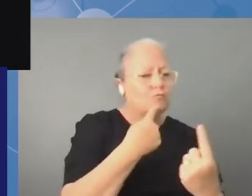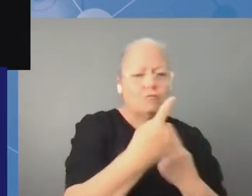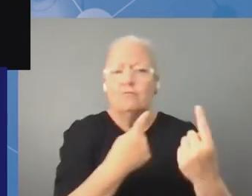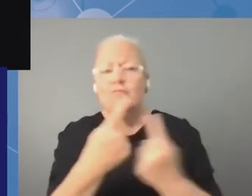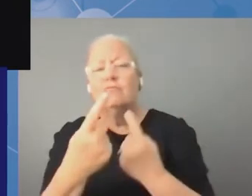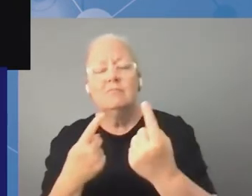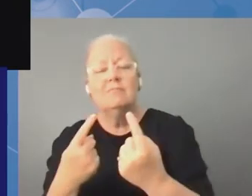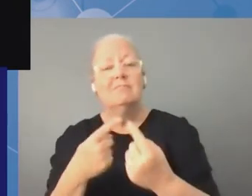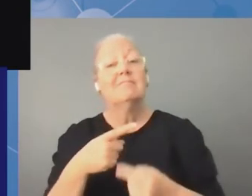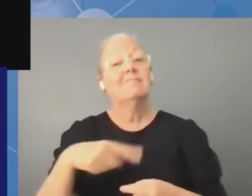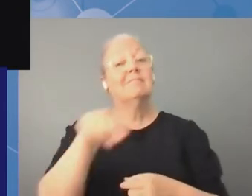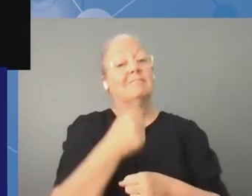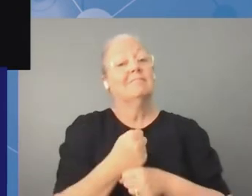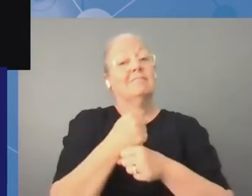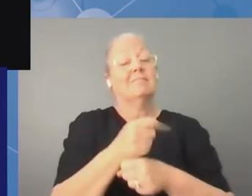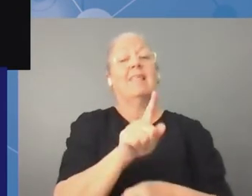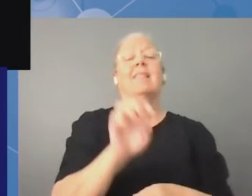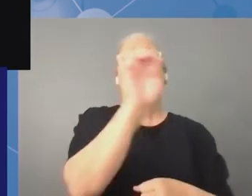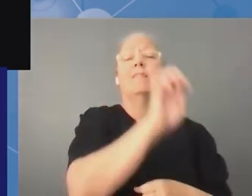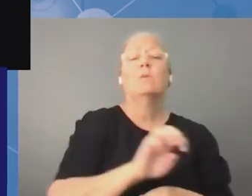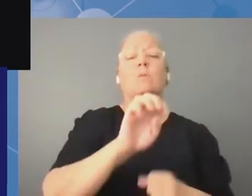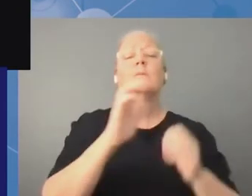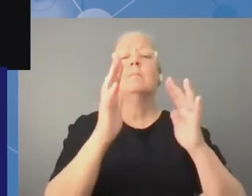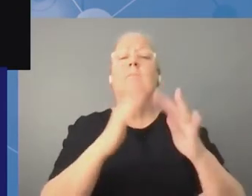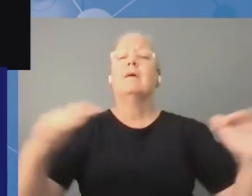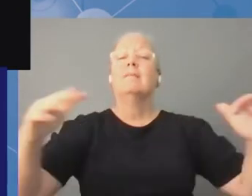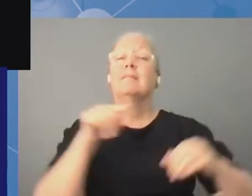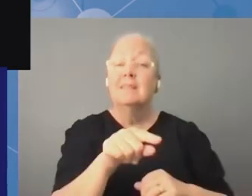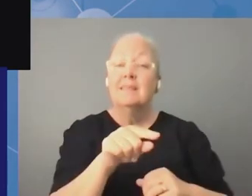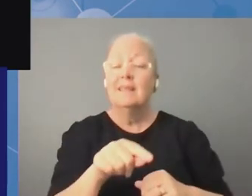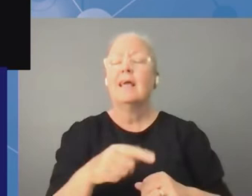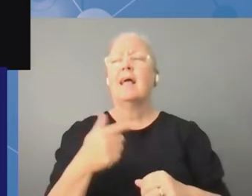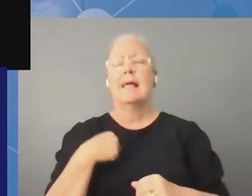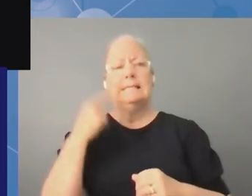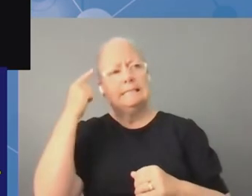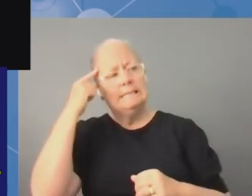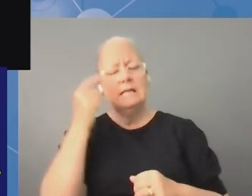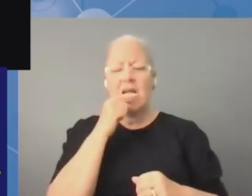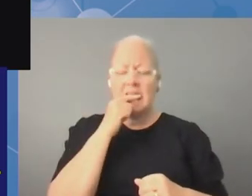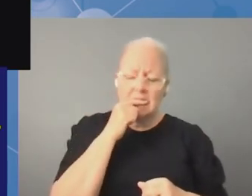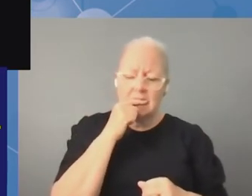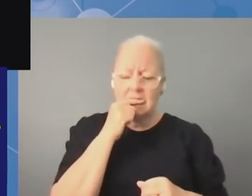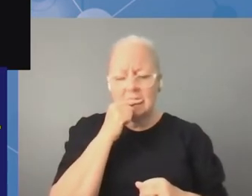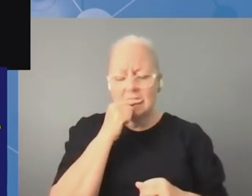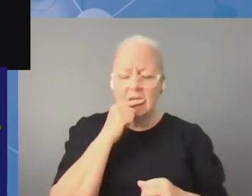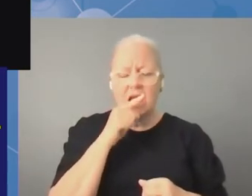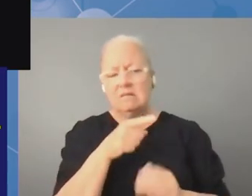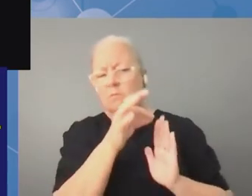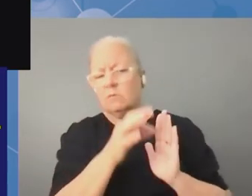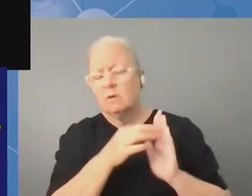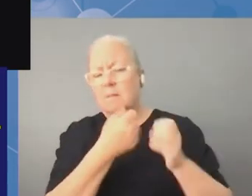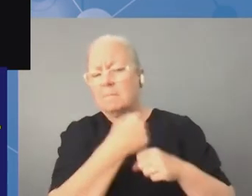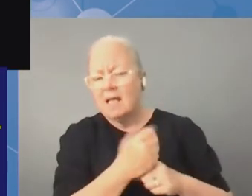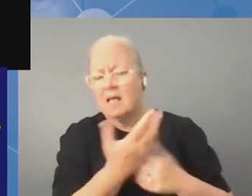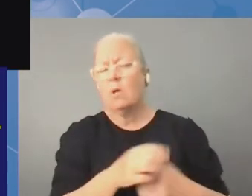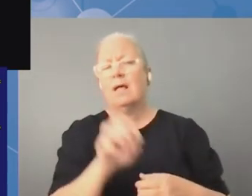أيام هذه القمة شاركنا في لقاء مع البرلمانيين والبرلمانيين